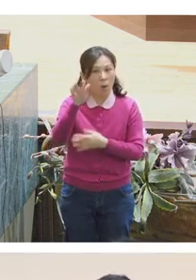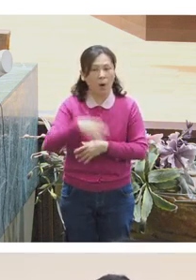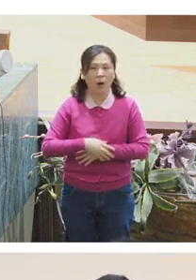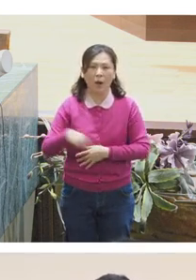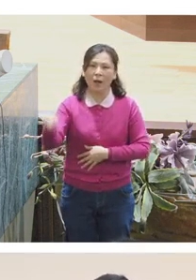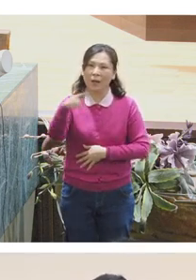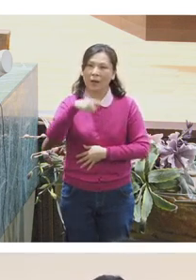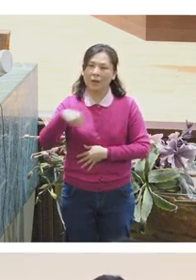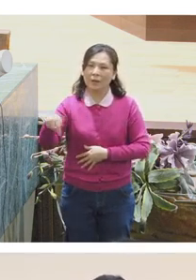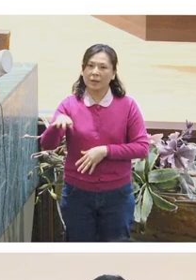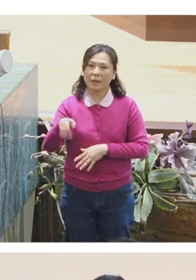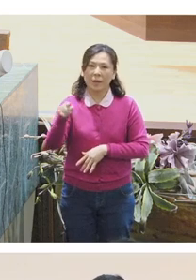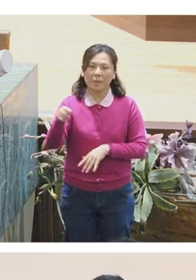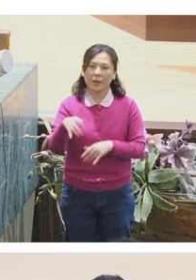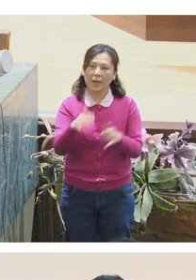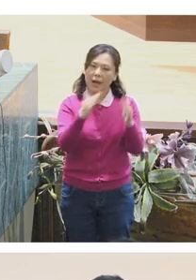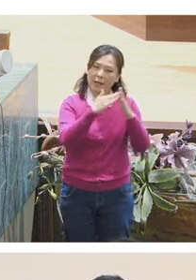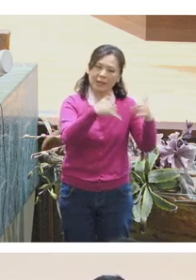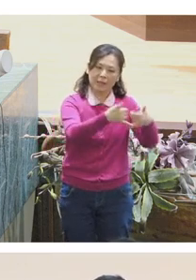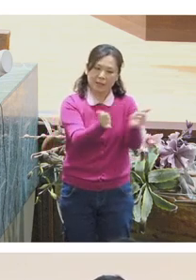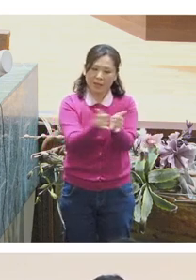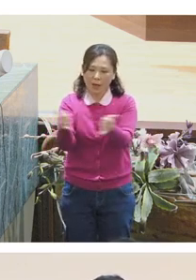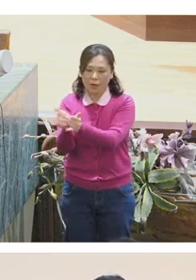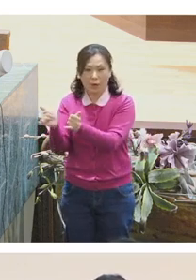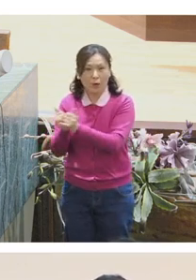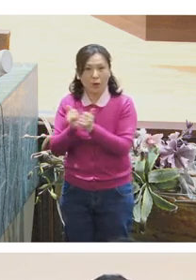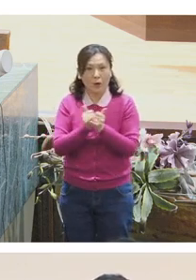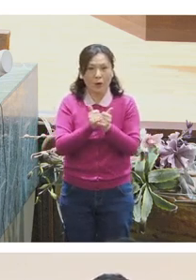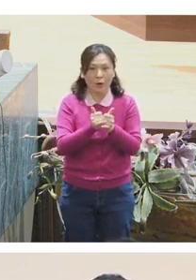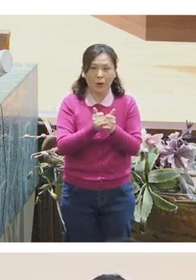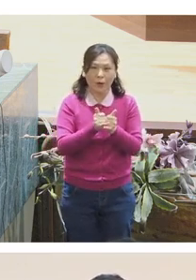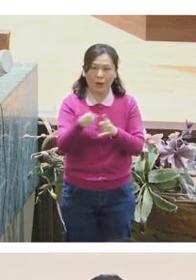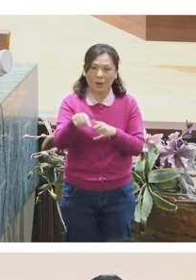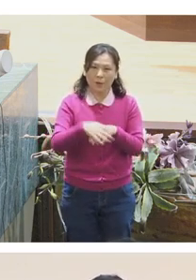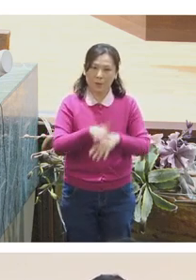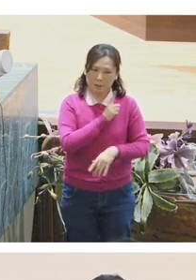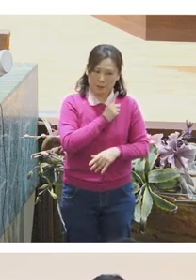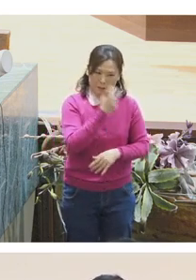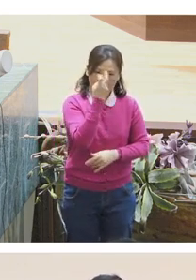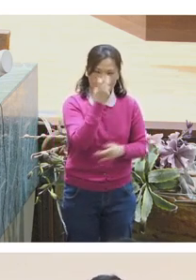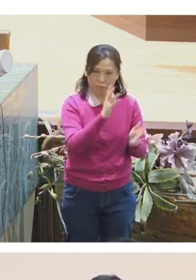个有几个家族，那把这些家族的这个他们各自管理